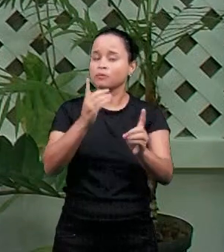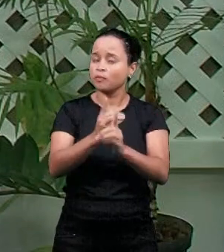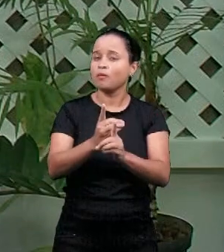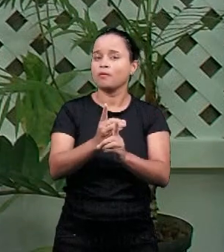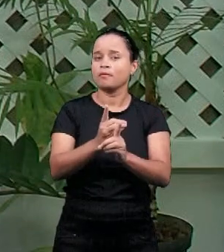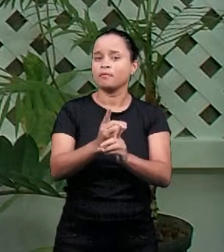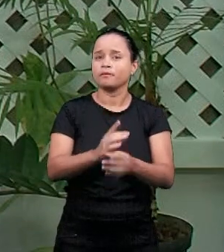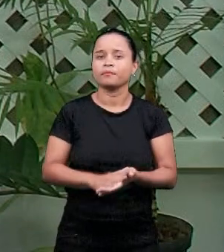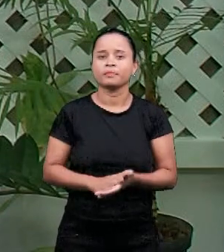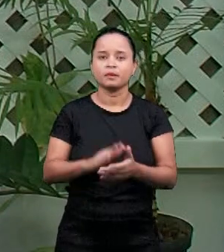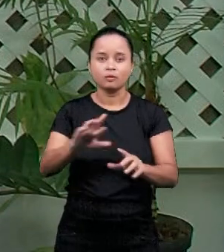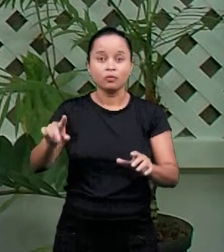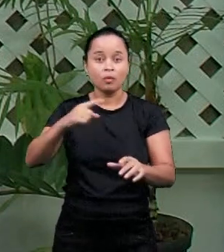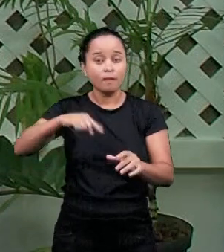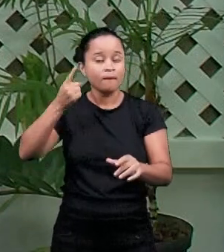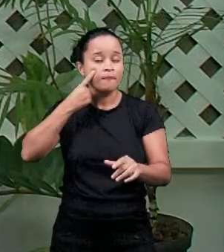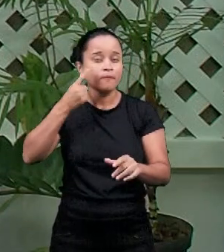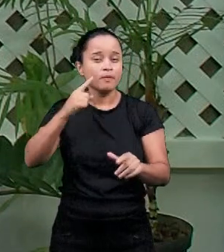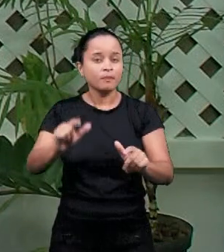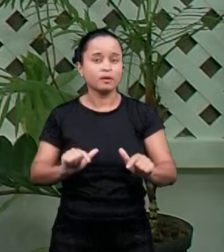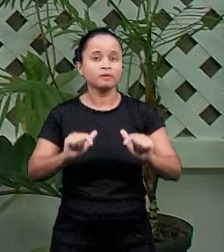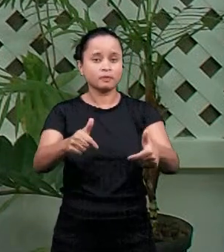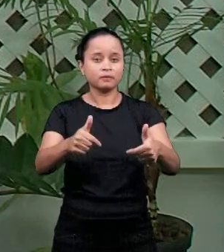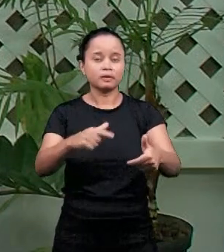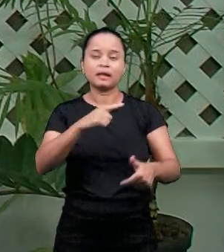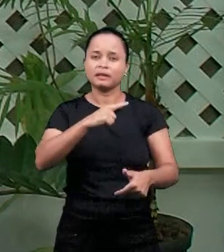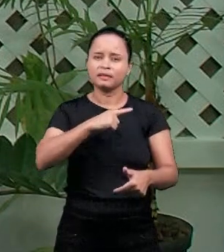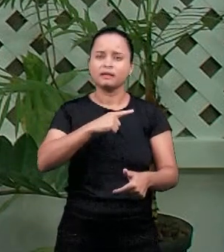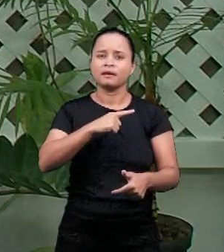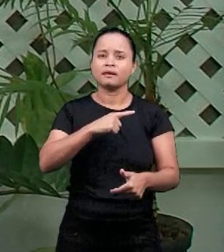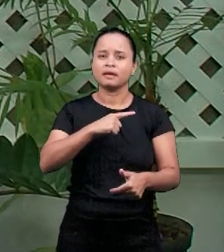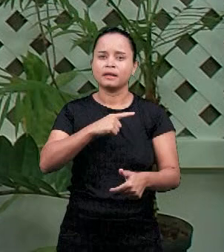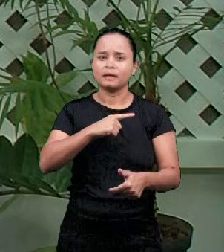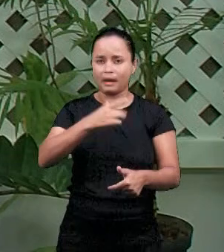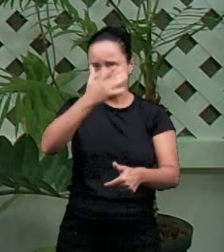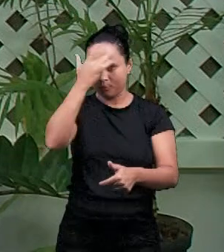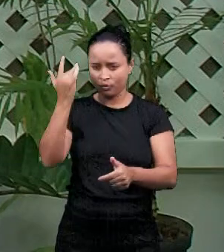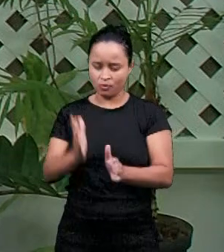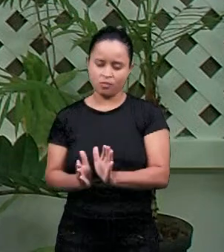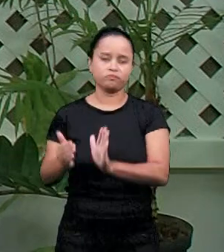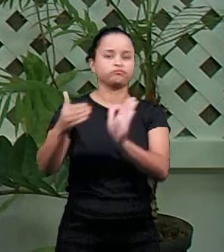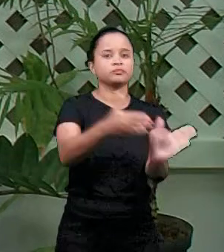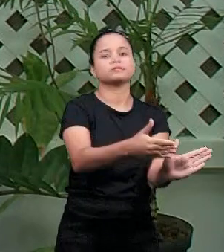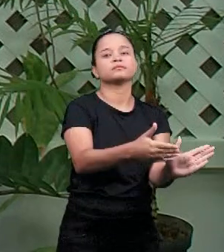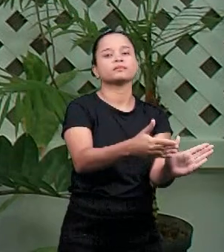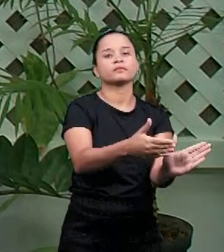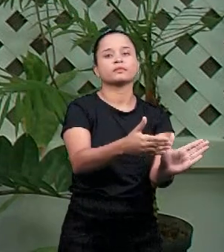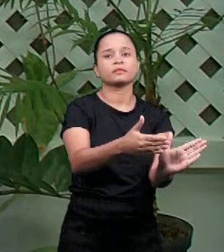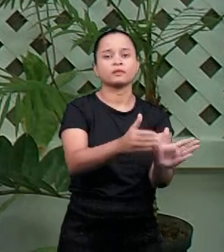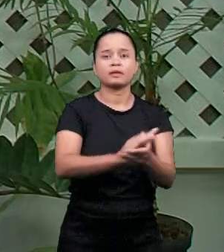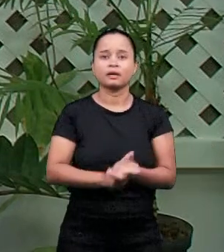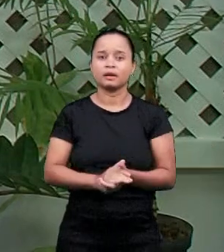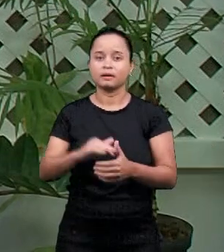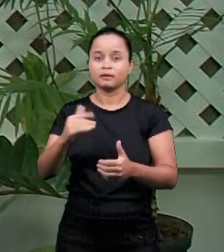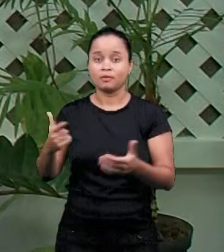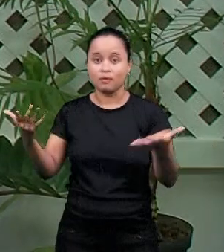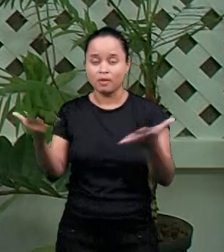ces opérations, nous avons l'apostate, il vient sur l'Église fidèle. Il